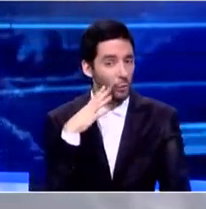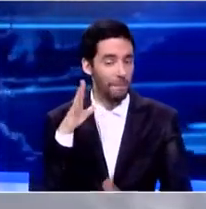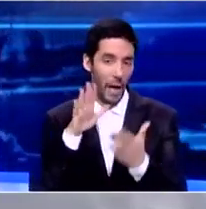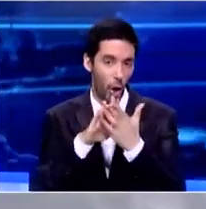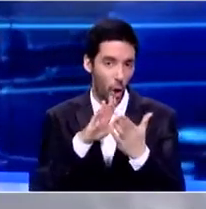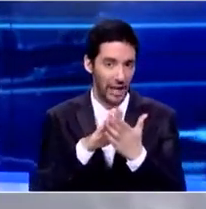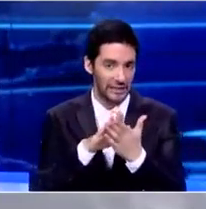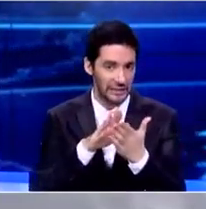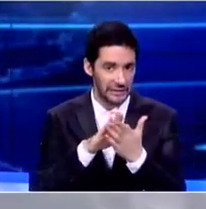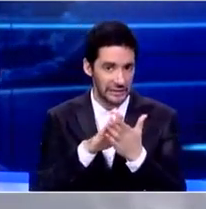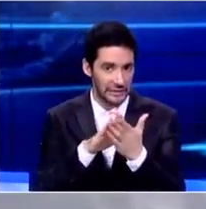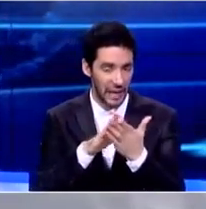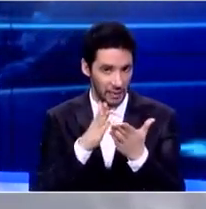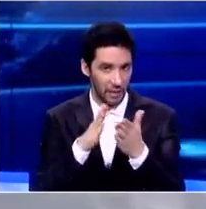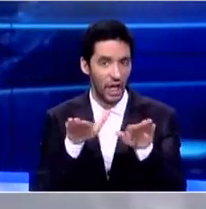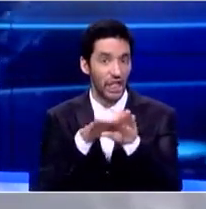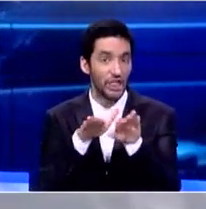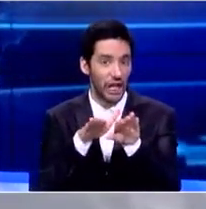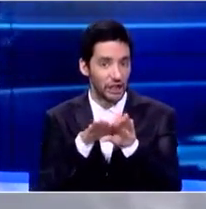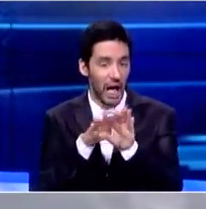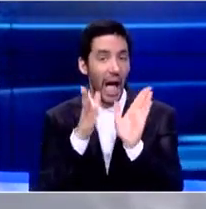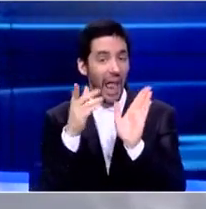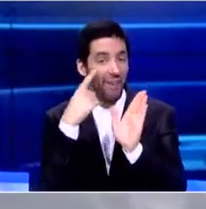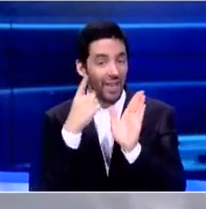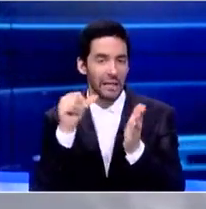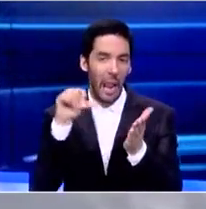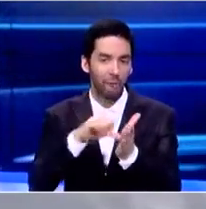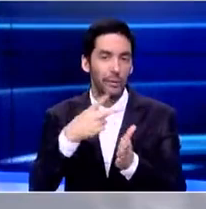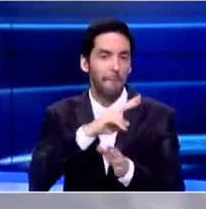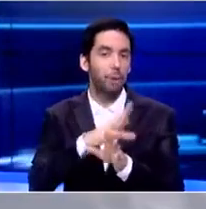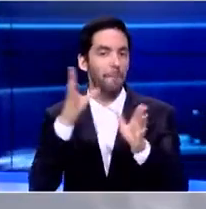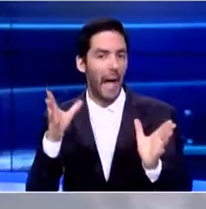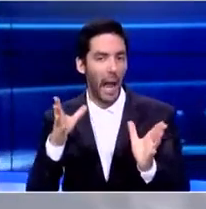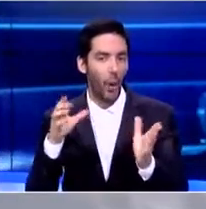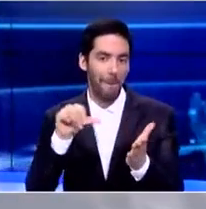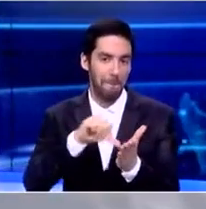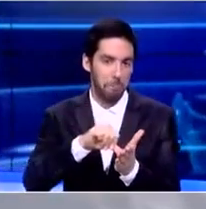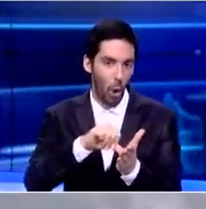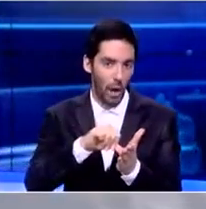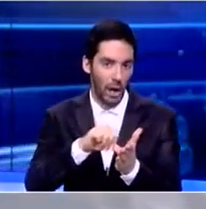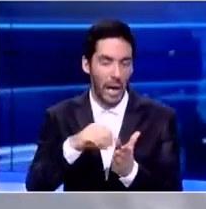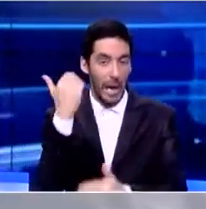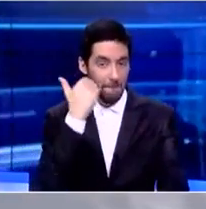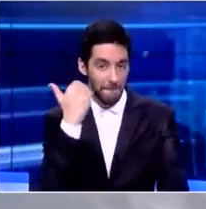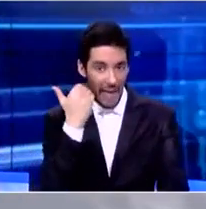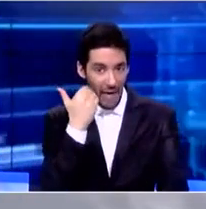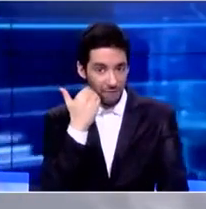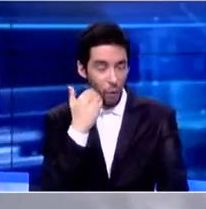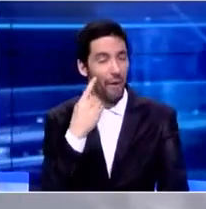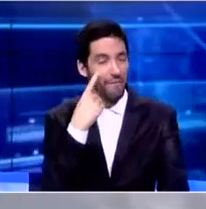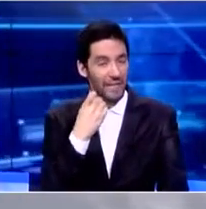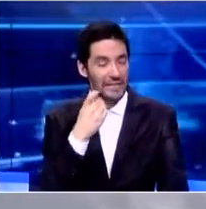είναι παραπλήσιος, αλλά ο παρονομαστής είναι διαφορετικός και ως εκ τούτου στην Πάφο οι περιπτώσεις ανά